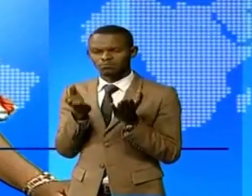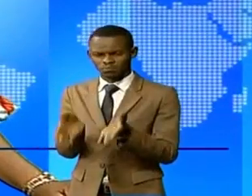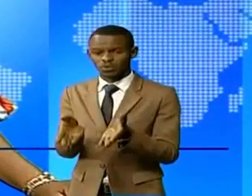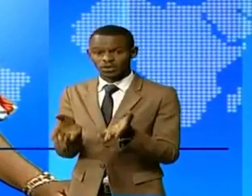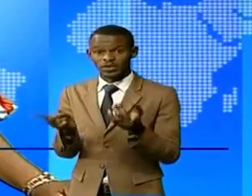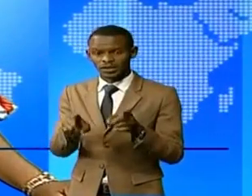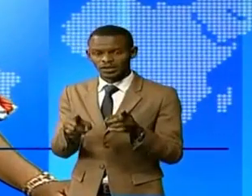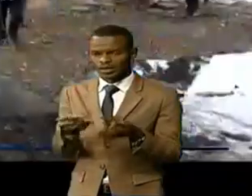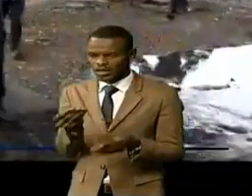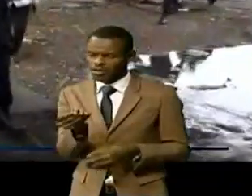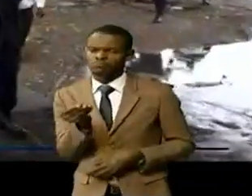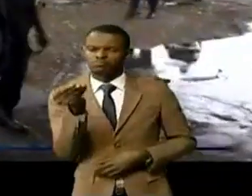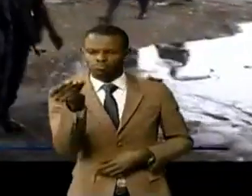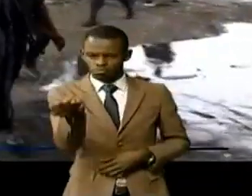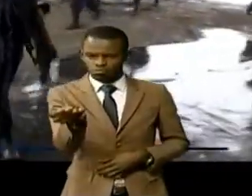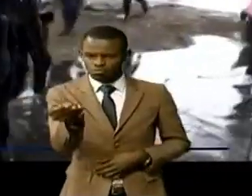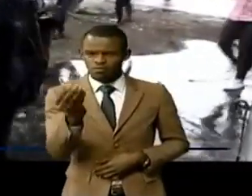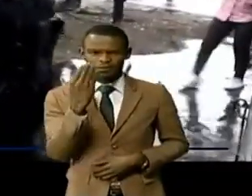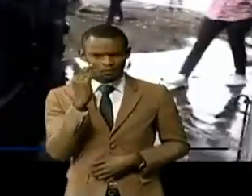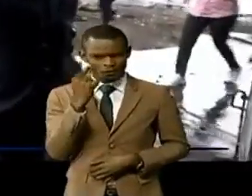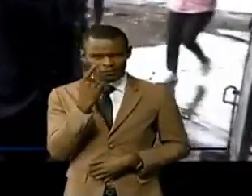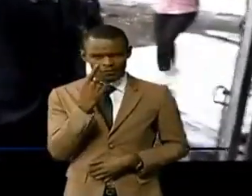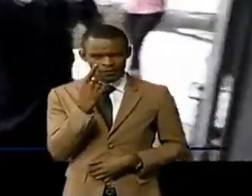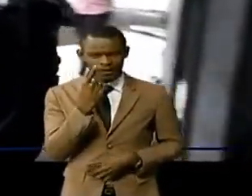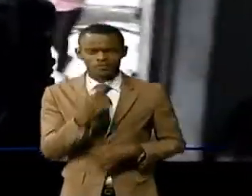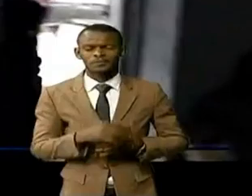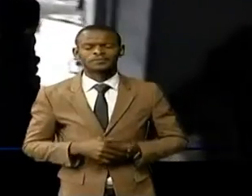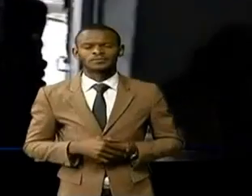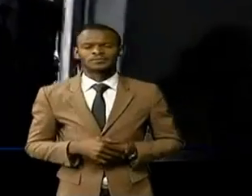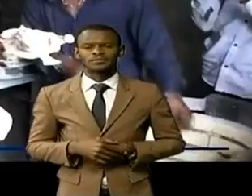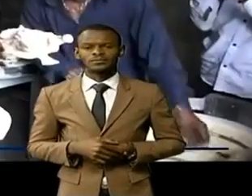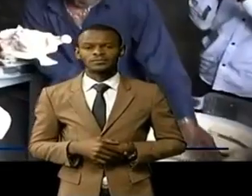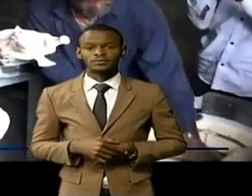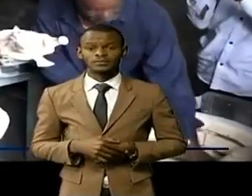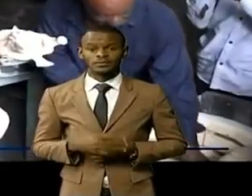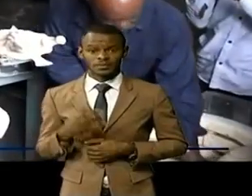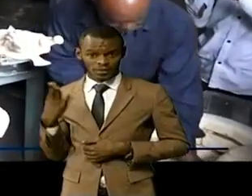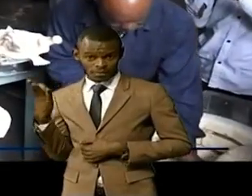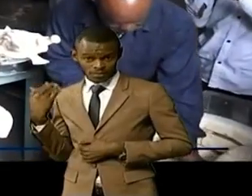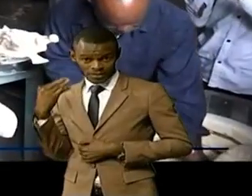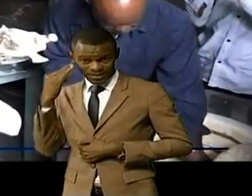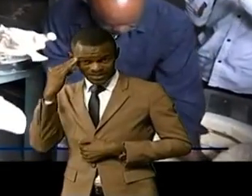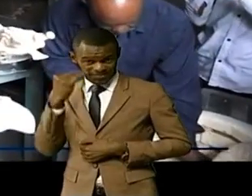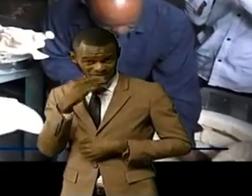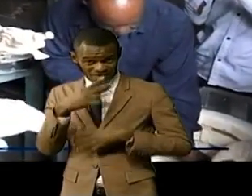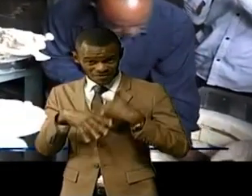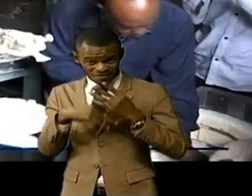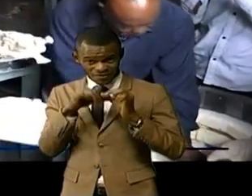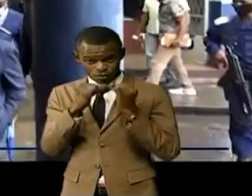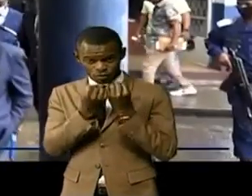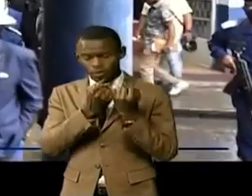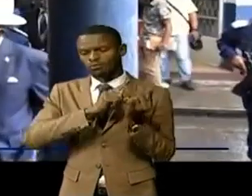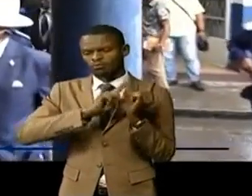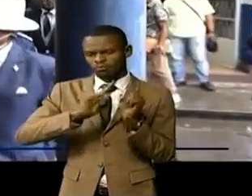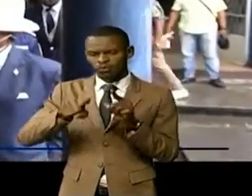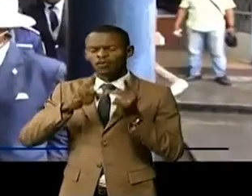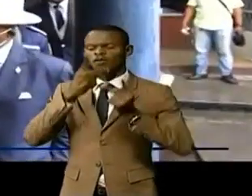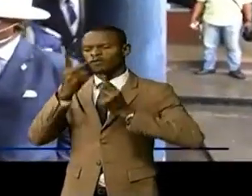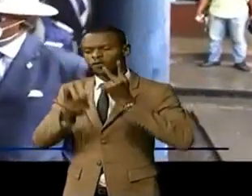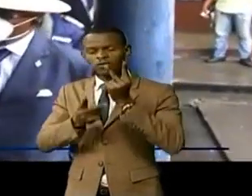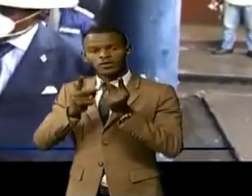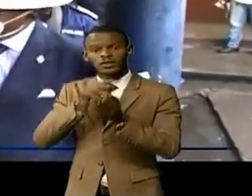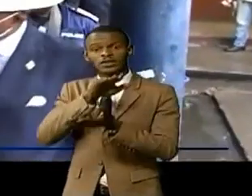remise. Près d'une semaine après sa visite d'inspection au Centre national d'apprentissage des personnes handicapées